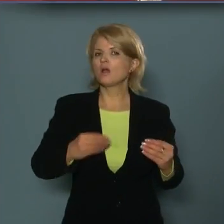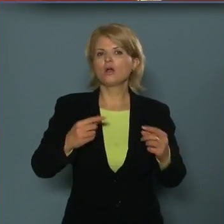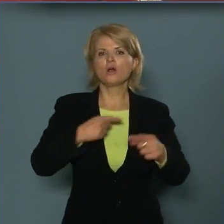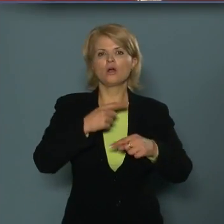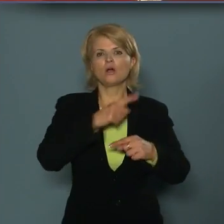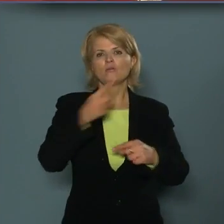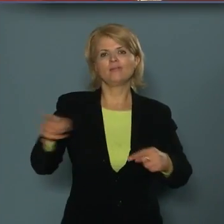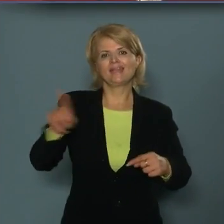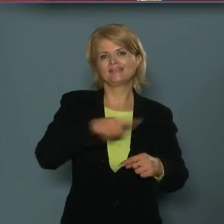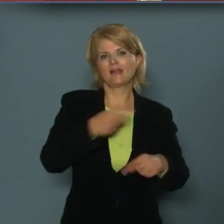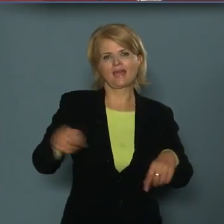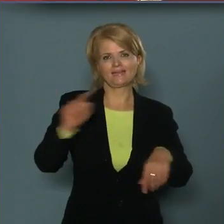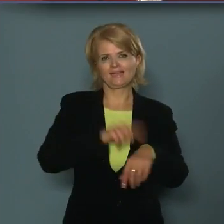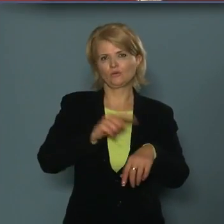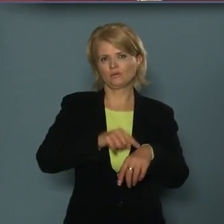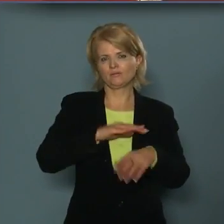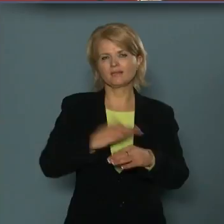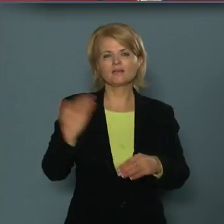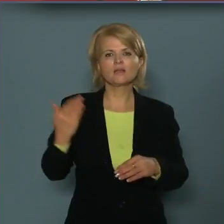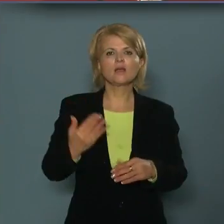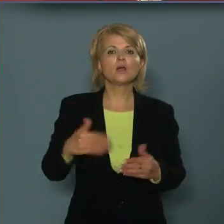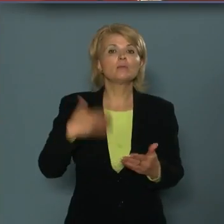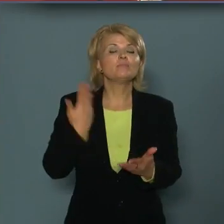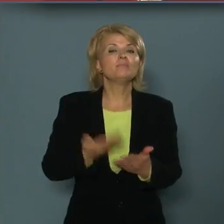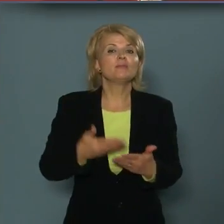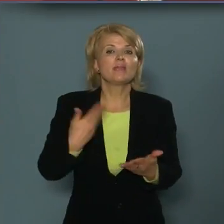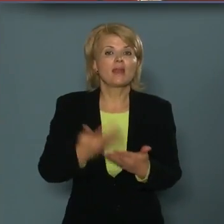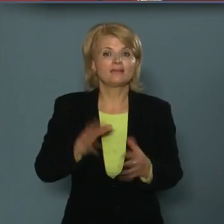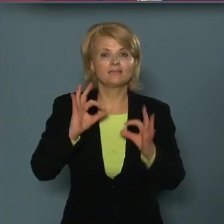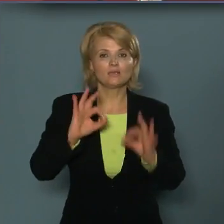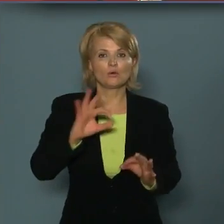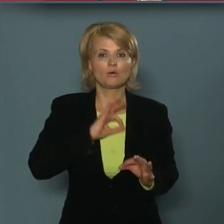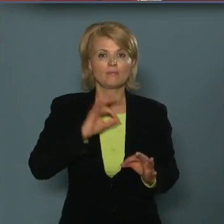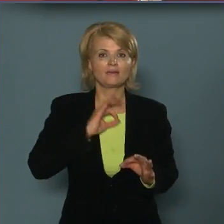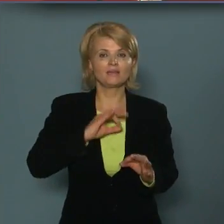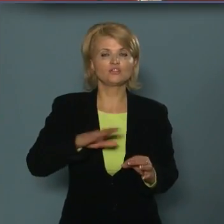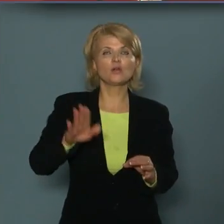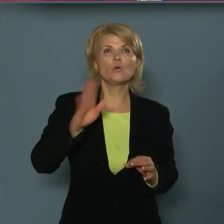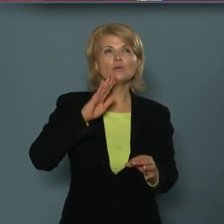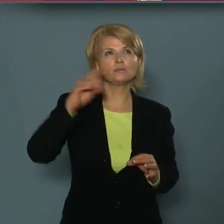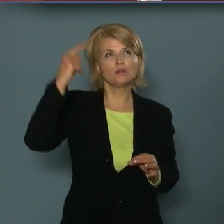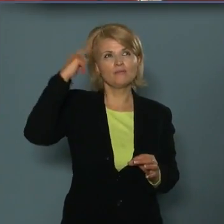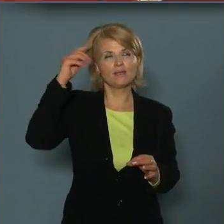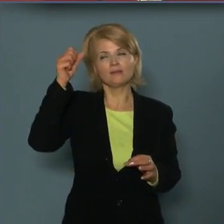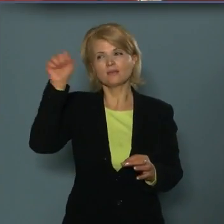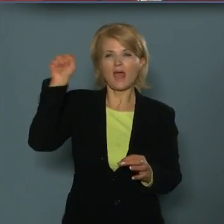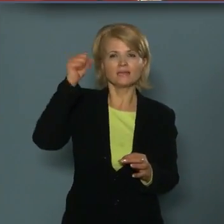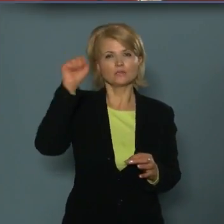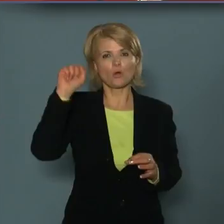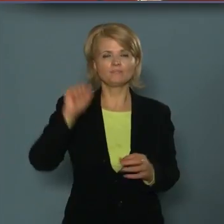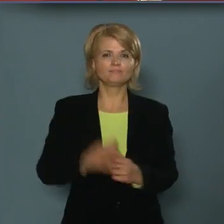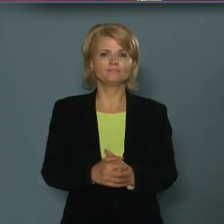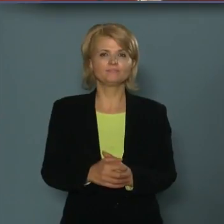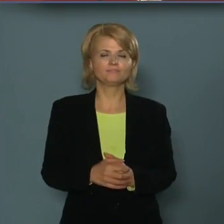végtelen időholt. Mivé lettél jó barátom, csak rázom őszülő fejemet, csak